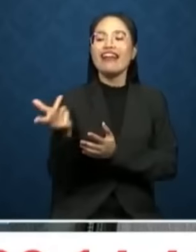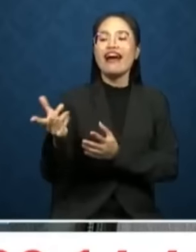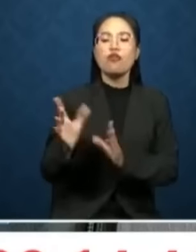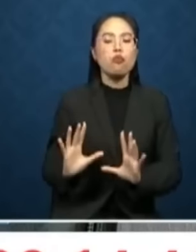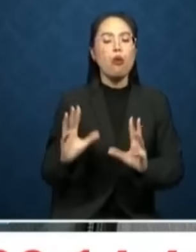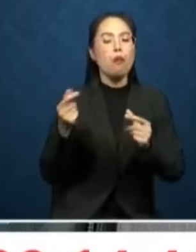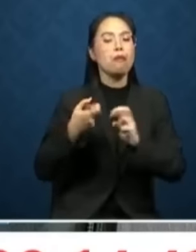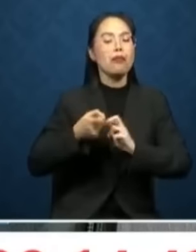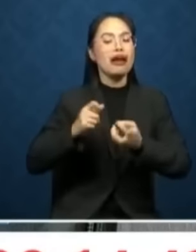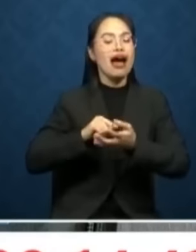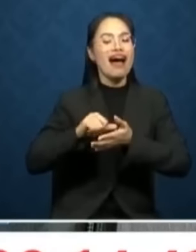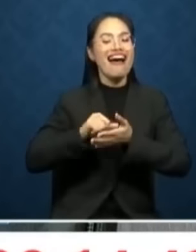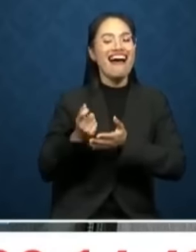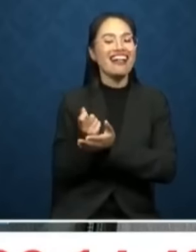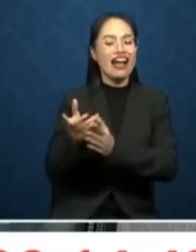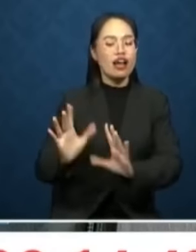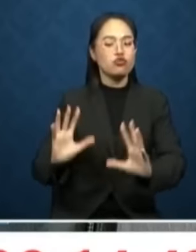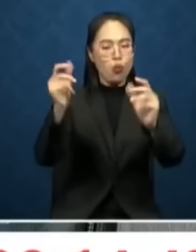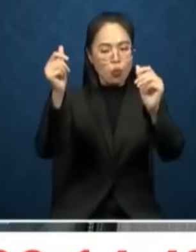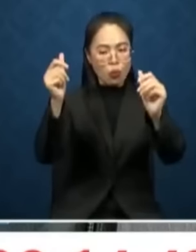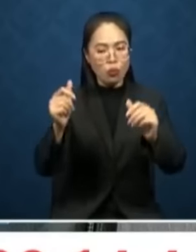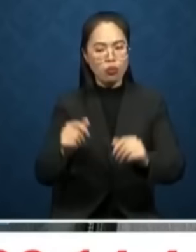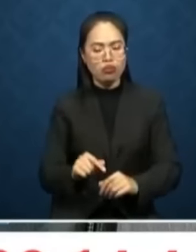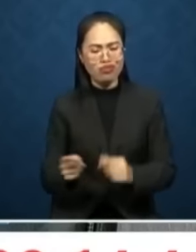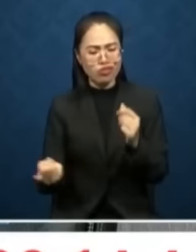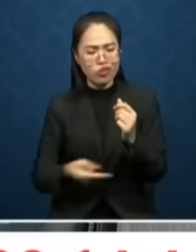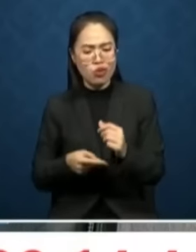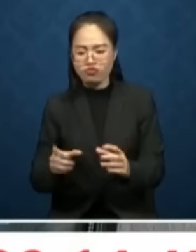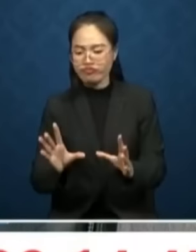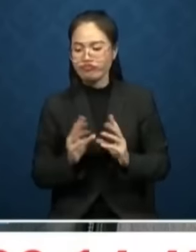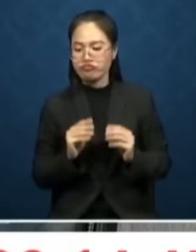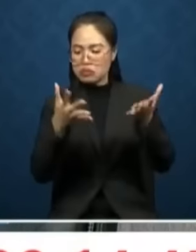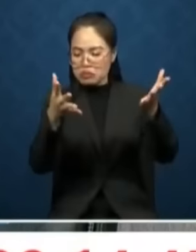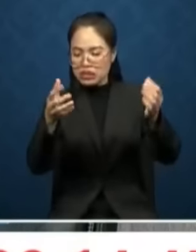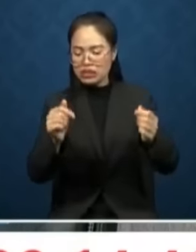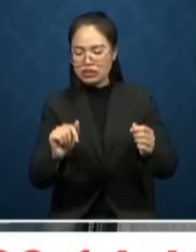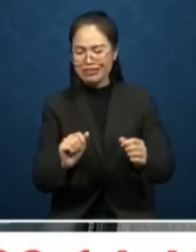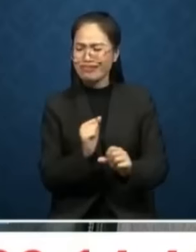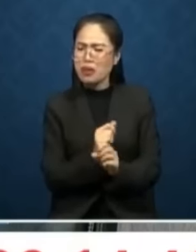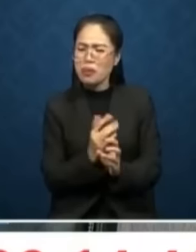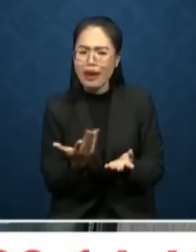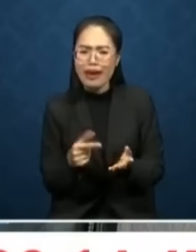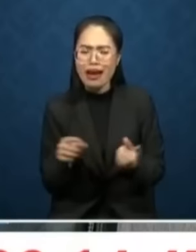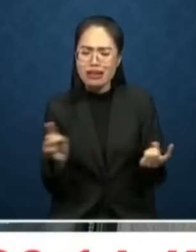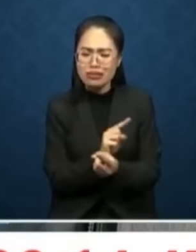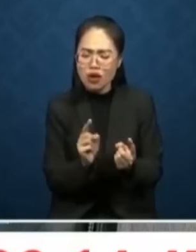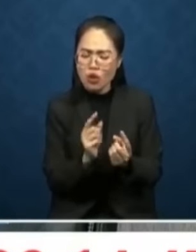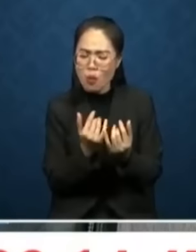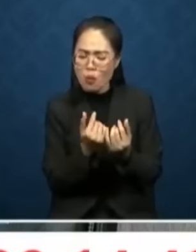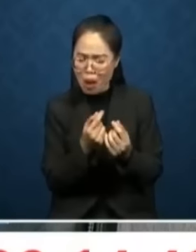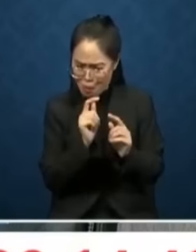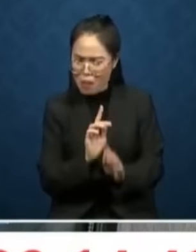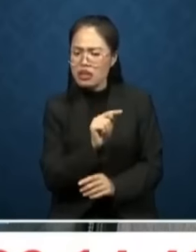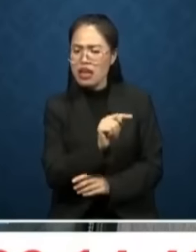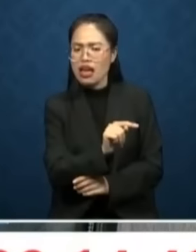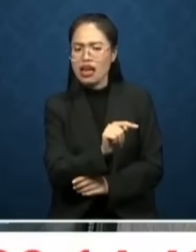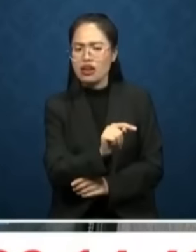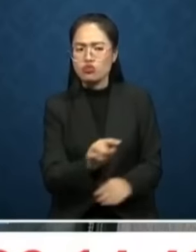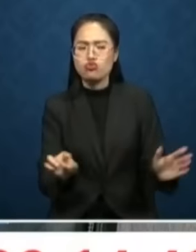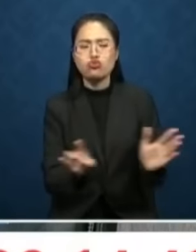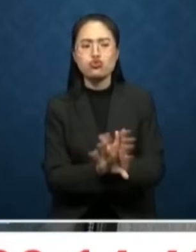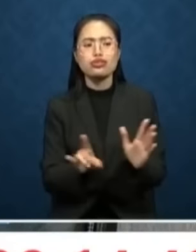ปได้นะครับไม่จำเป็นต้องรับโทษอย่างนั้นเราจะอยู่กันในบ้านเมืองที่มีหลักอย่างนี้หรือนะครับประการที่5สุดท้